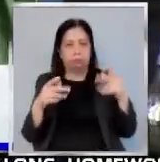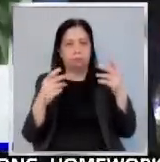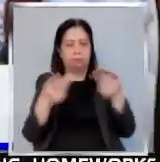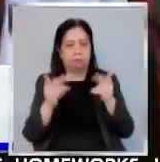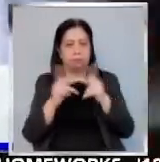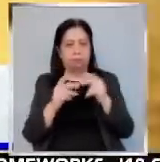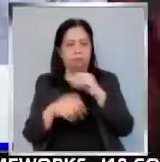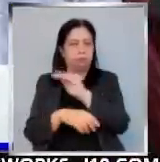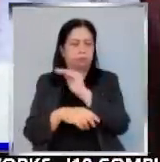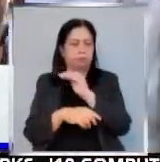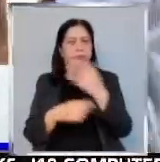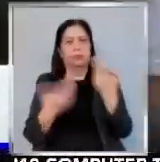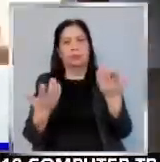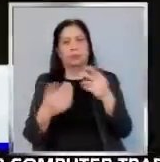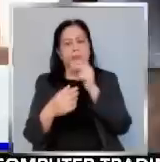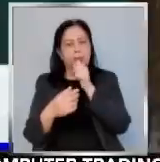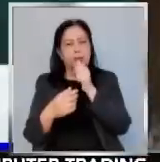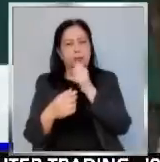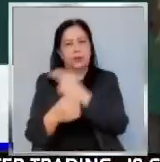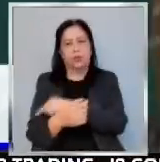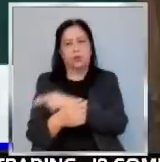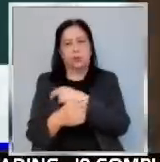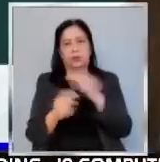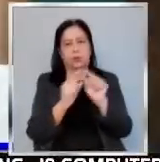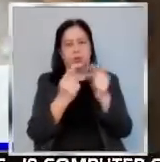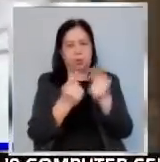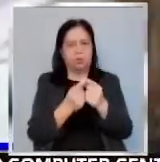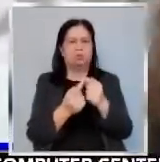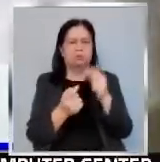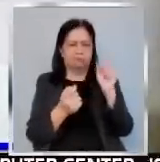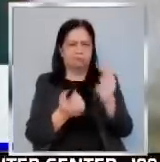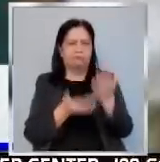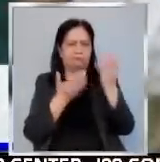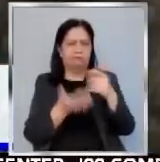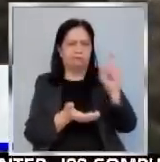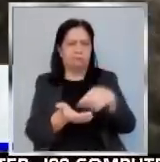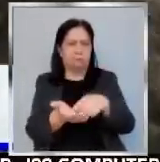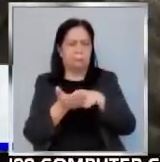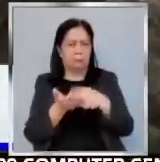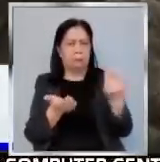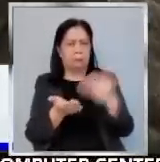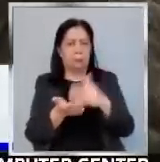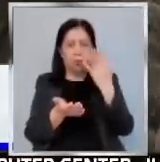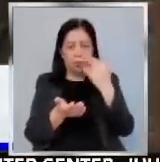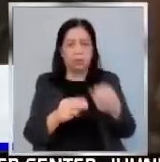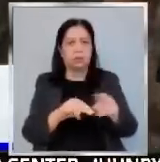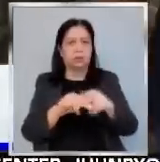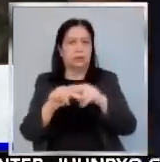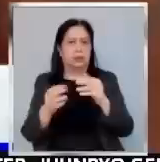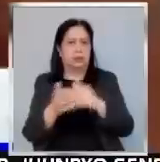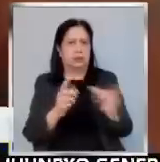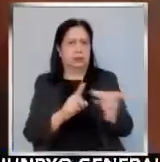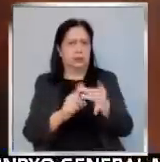Private Hospitals Association of the Philippines Incorporated na gawin ulit itong mandatory dahil tumataas na naman daw ang kaso ng